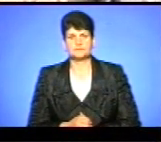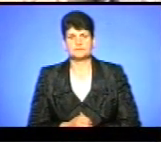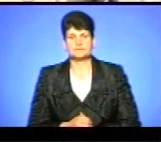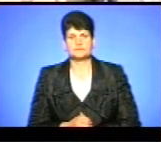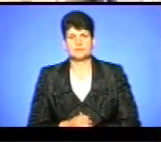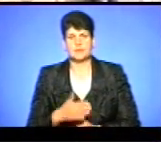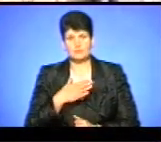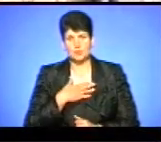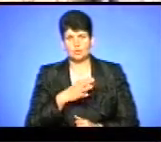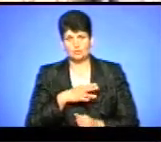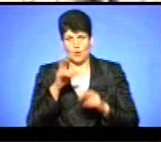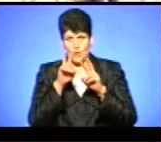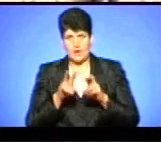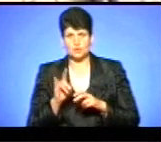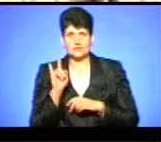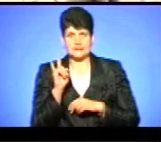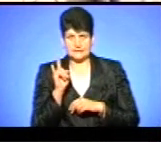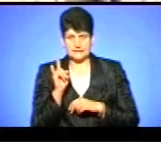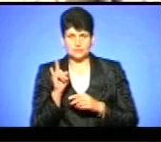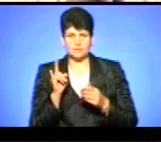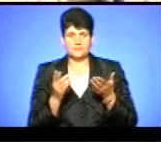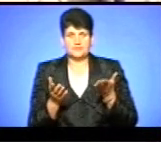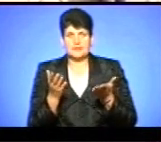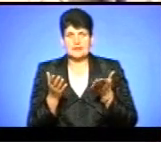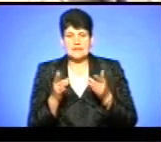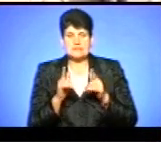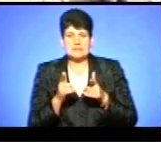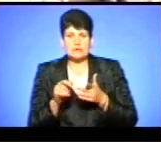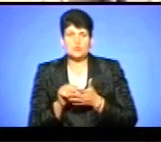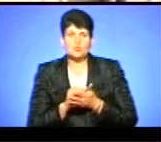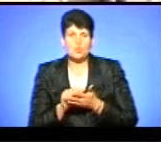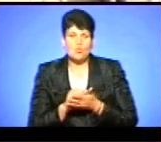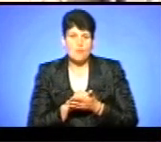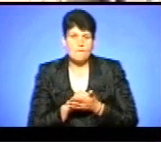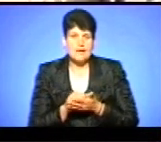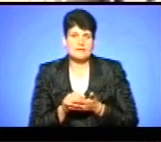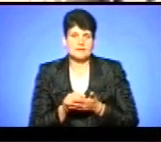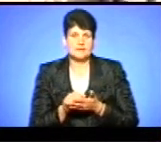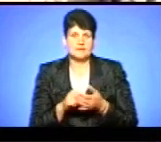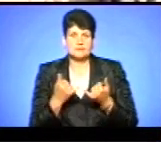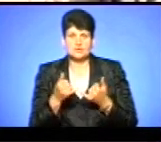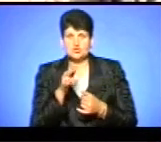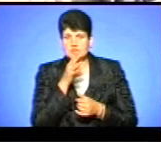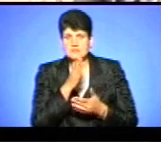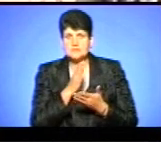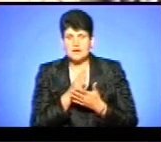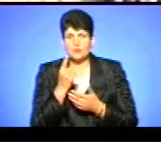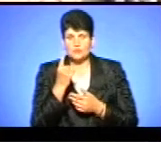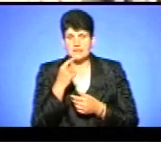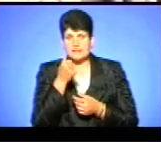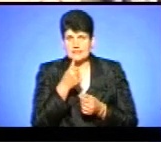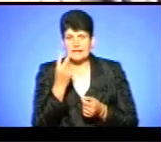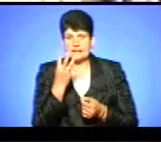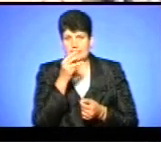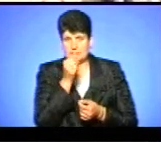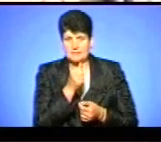Мною було оглянуто дитину, яка, згідно документів, на даний час має мати рік і